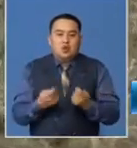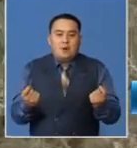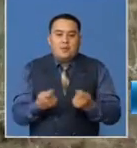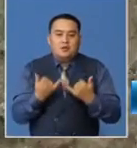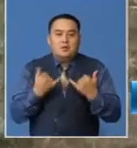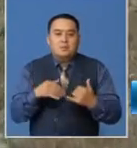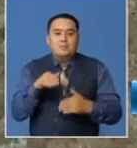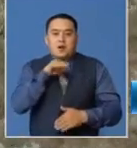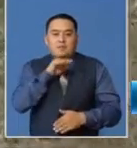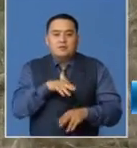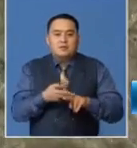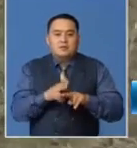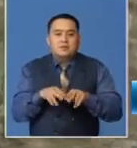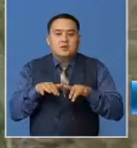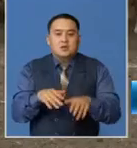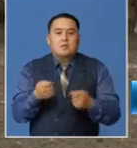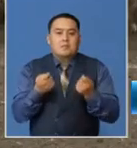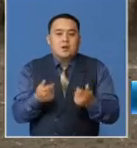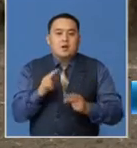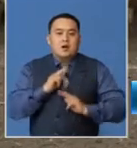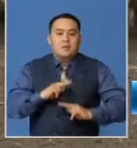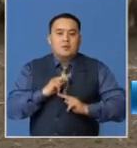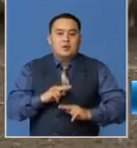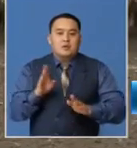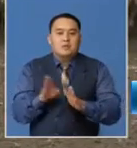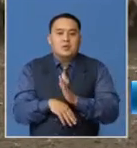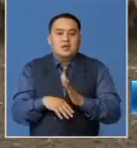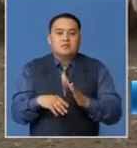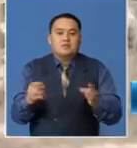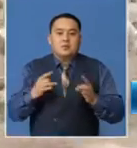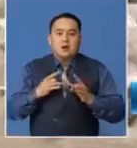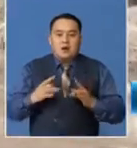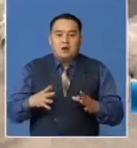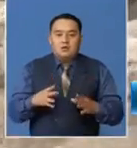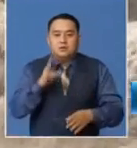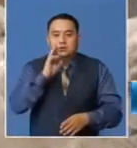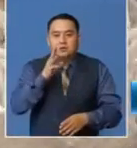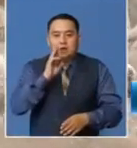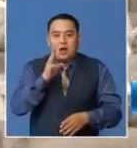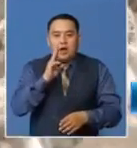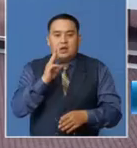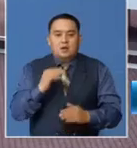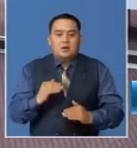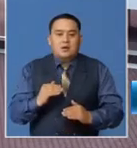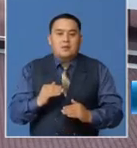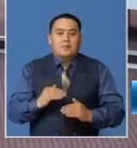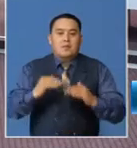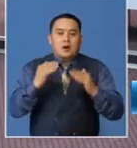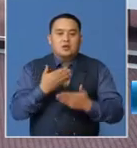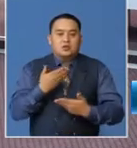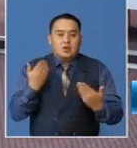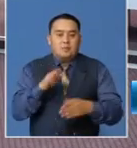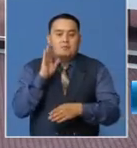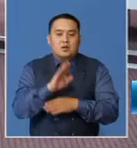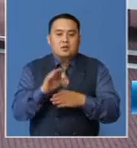сейчас профессионалов в этом деле мало. Работают они, как правило, без выходных и праздников, да и заработная плата их невысока. Поговорили сегодня и о